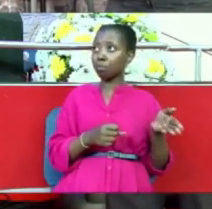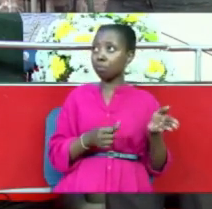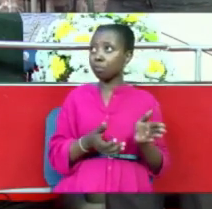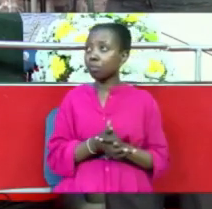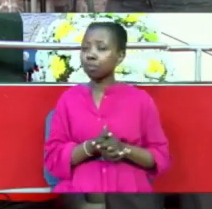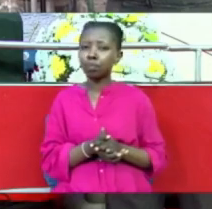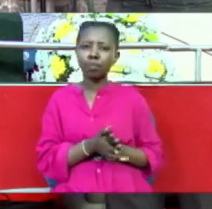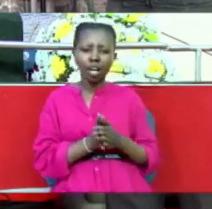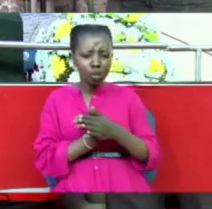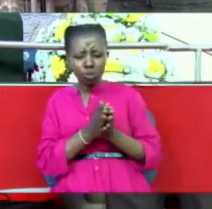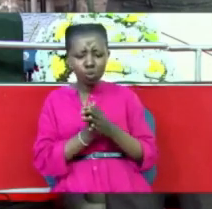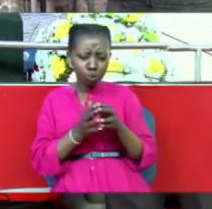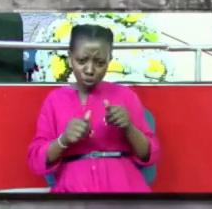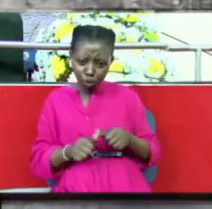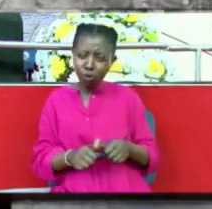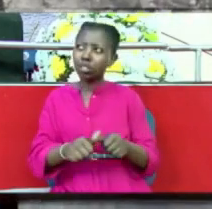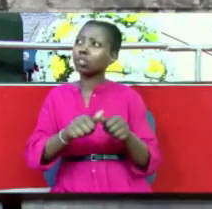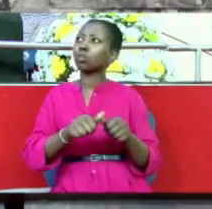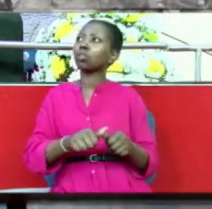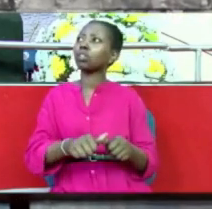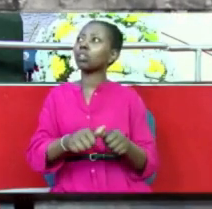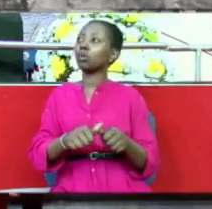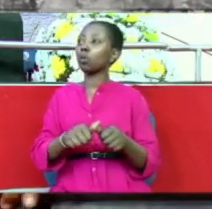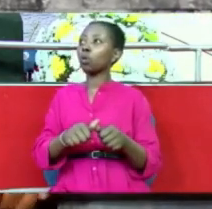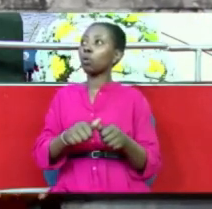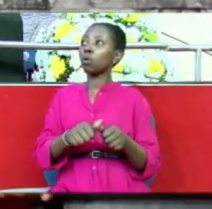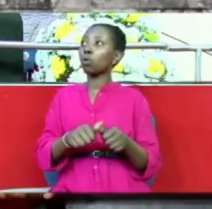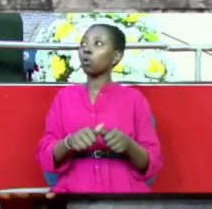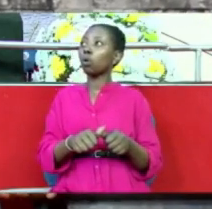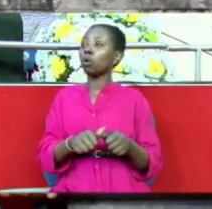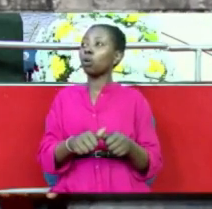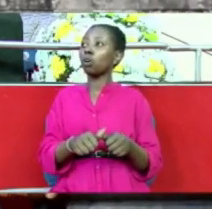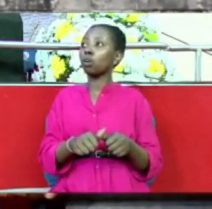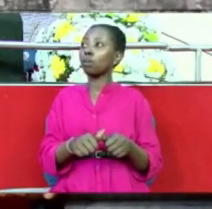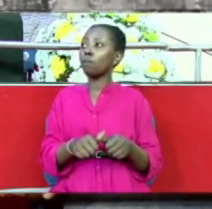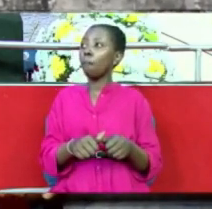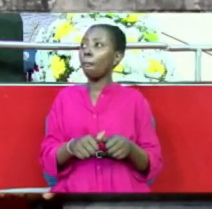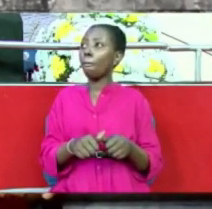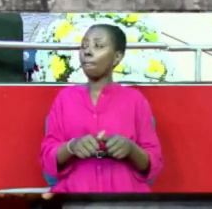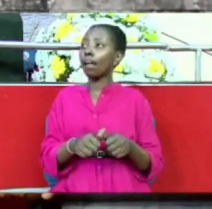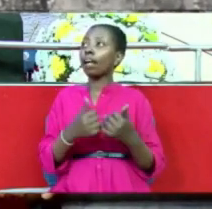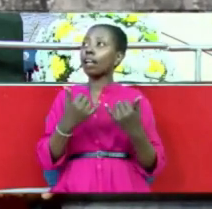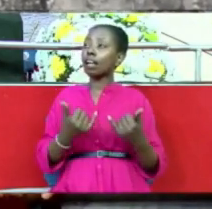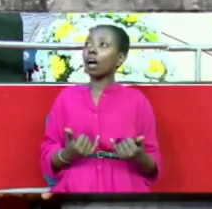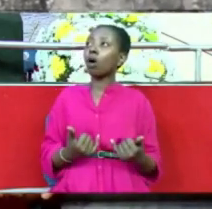Story inaendelea. Hata sipikii nje, yani kukinyesha.